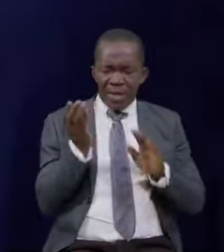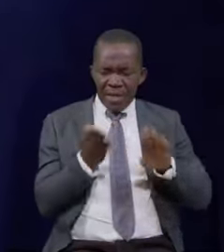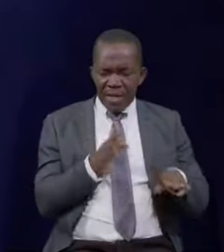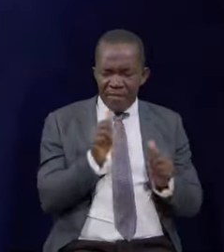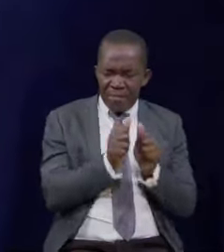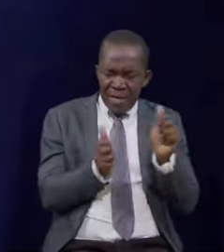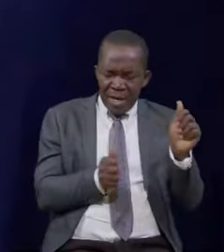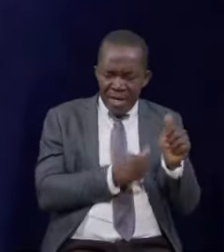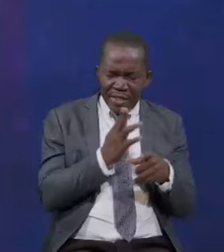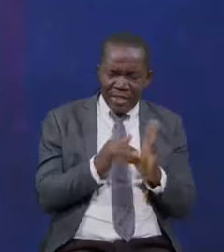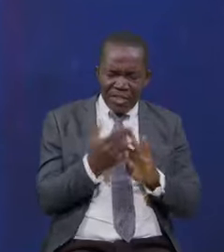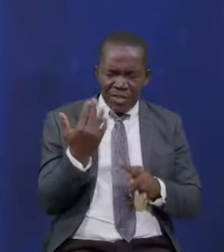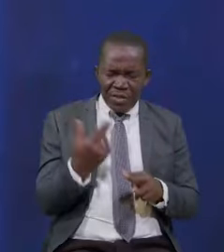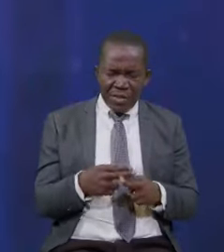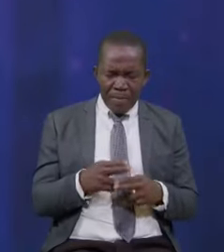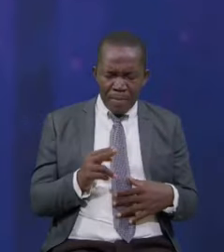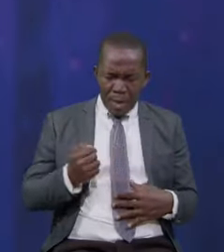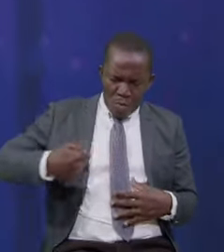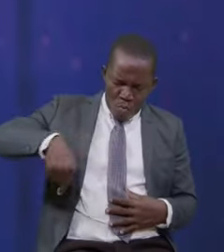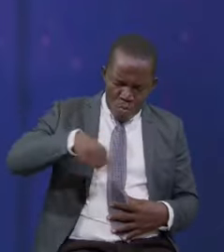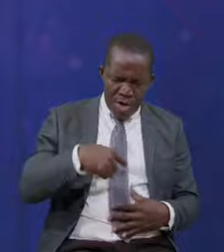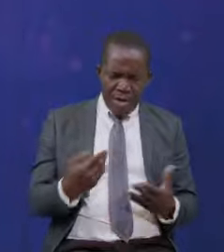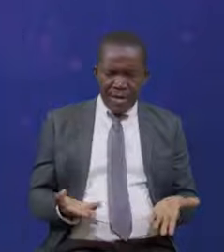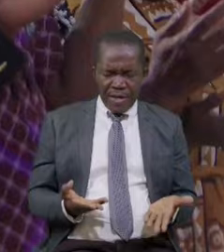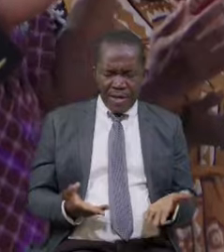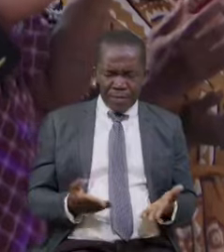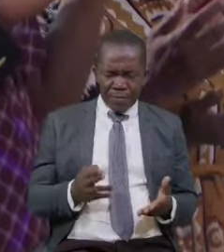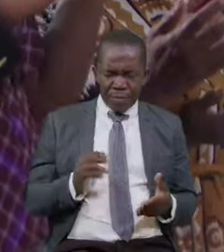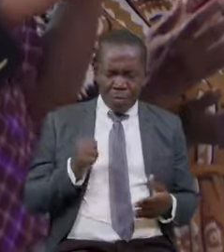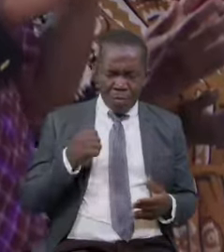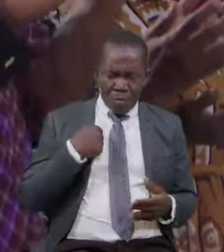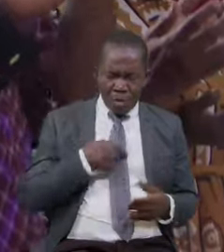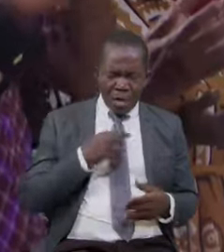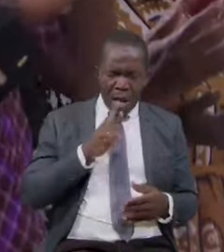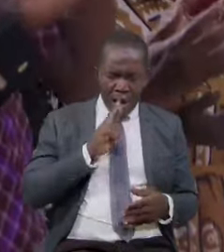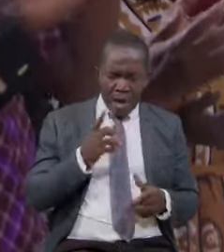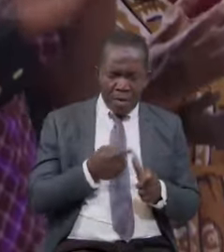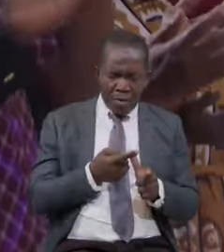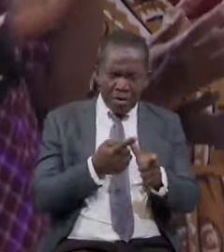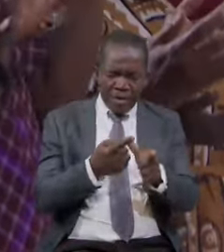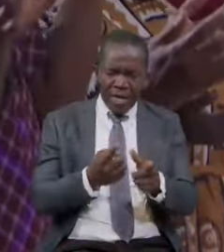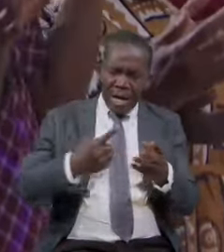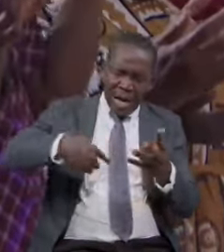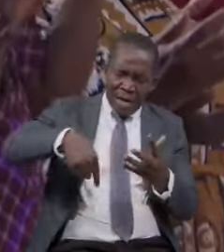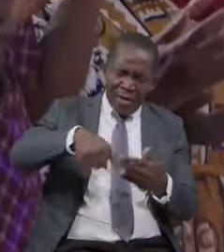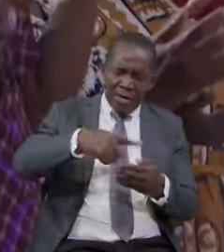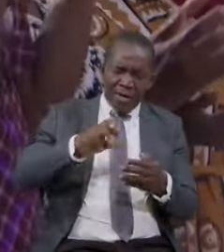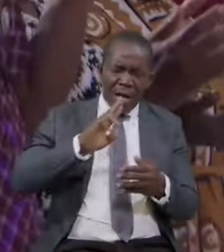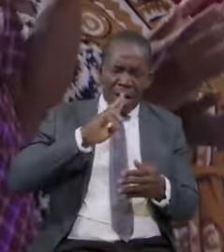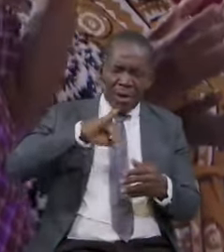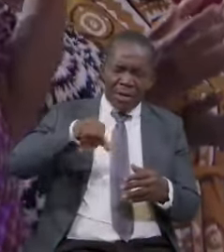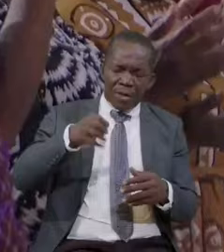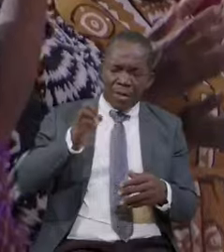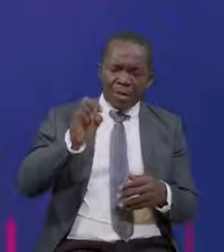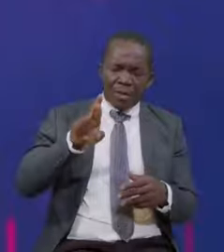Jésus nous en tant que peuple de Dieu nous faisons les tours de nos murailles de Jéricho toutes